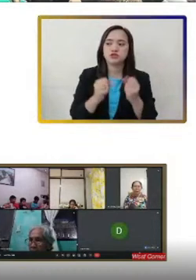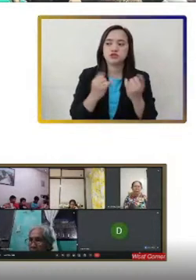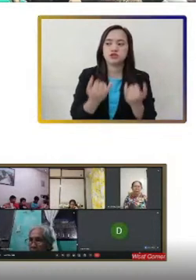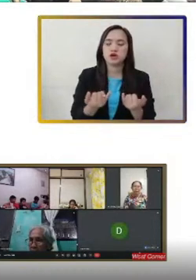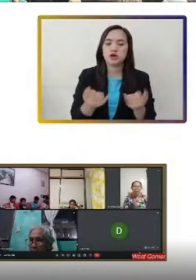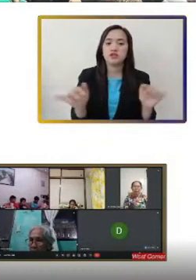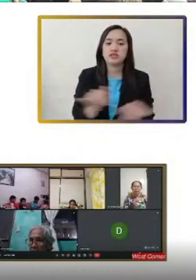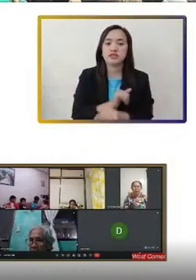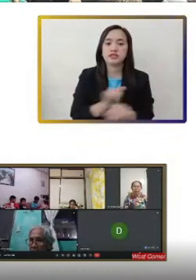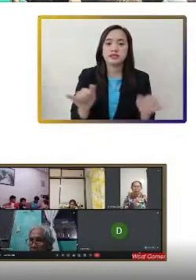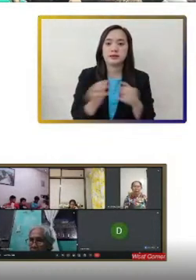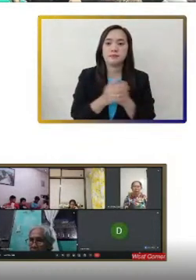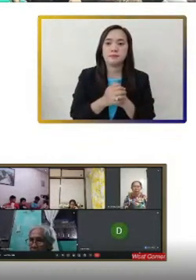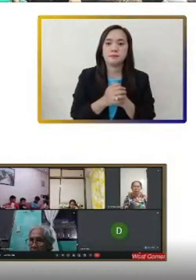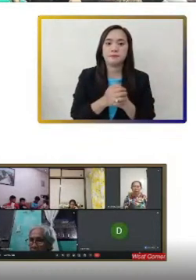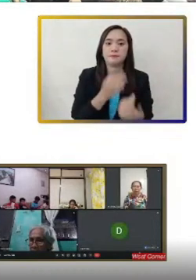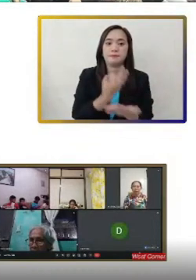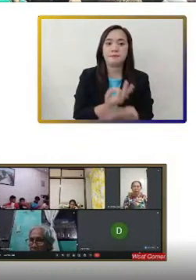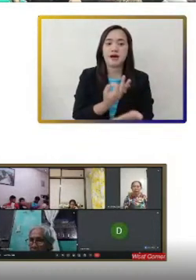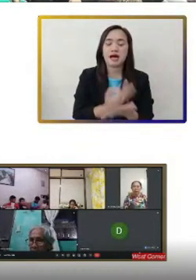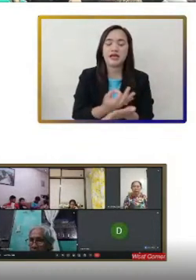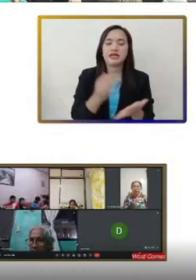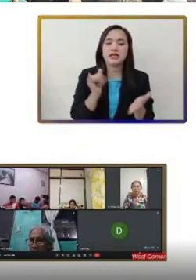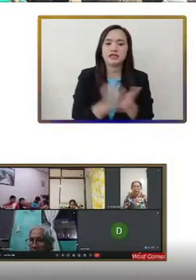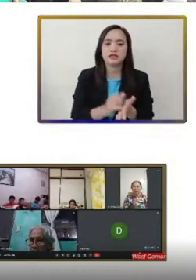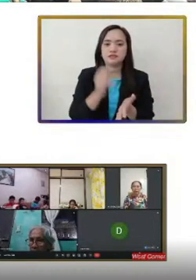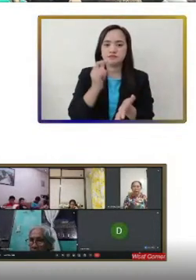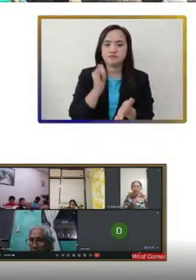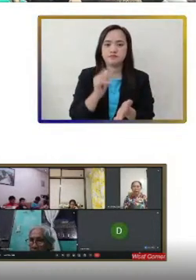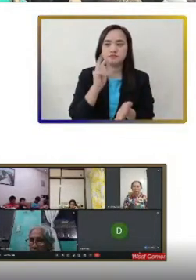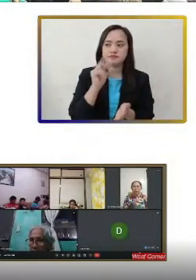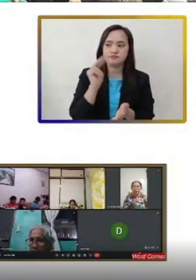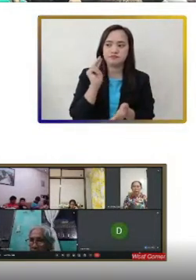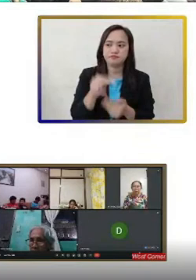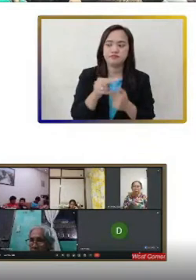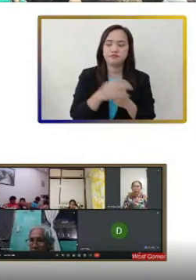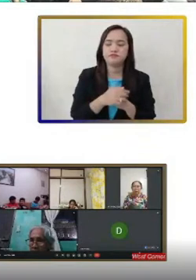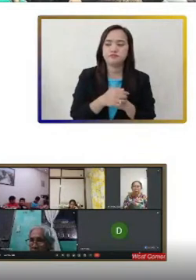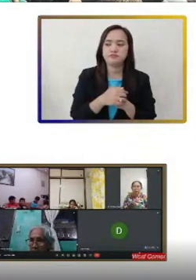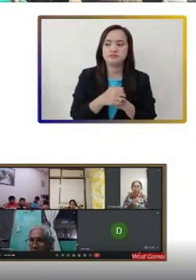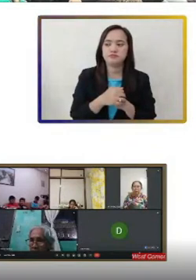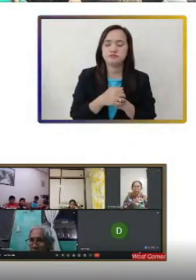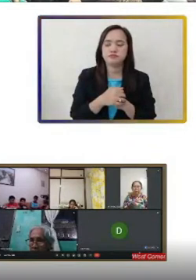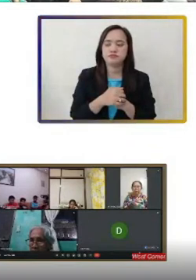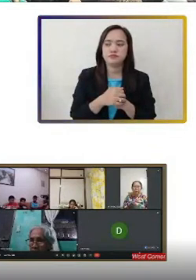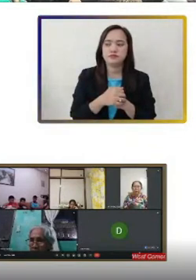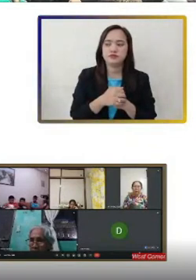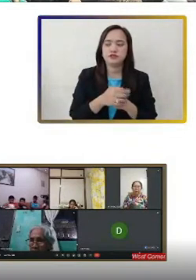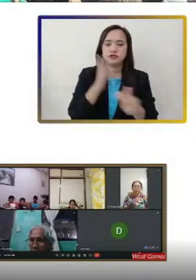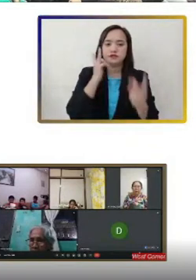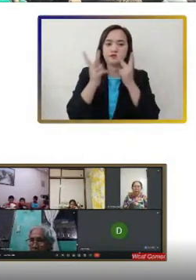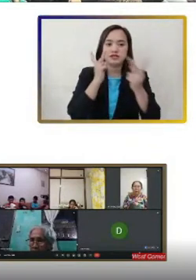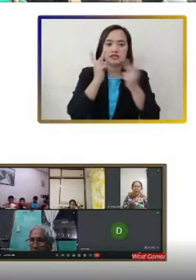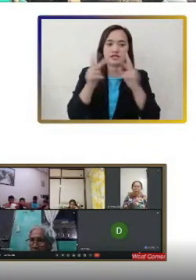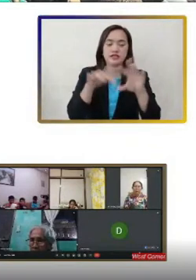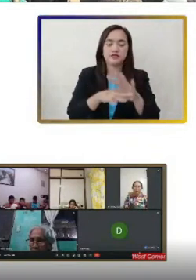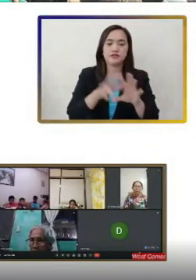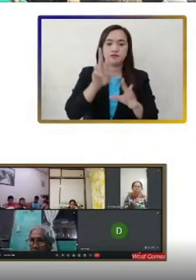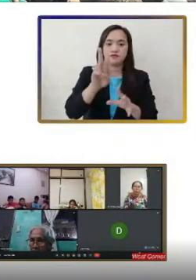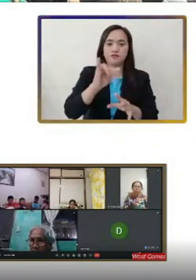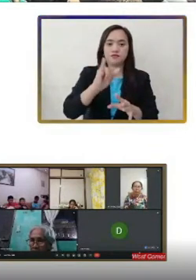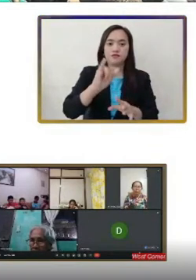gastos, mga kapatid. Okay? All right. And I would rather visit Vietnam kasi